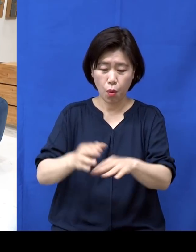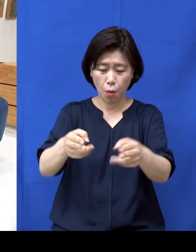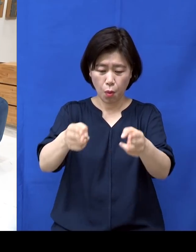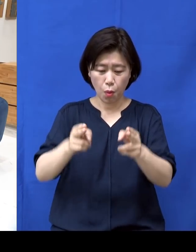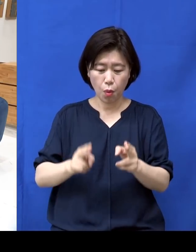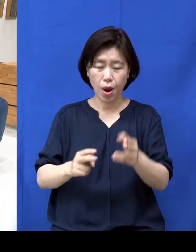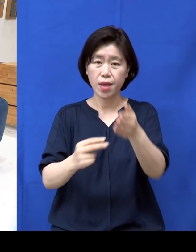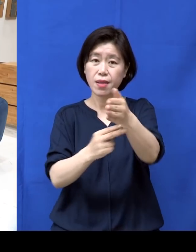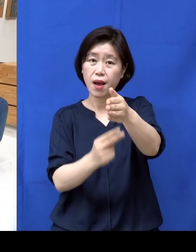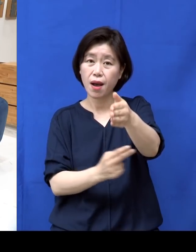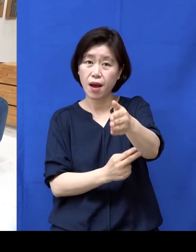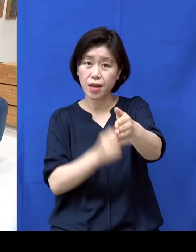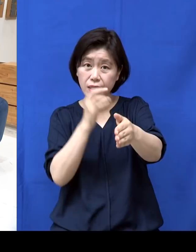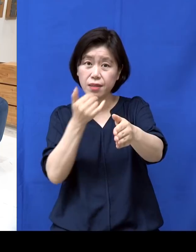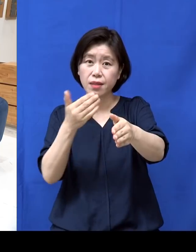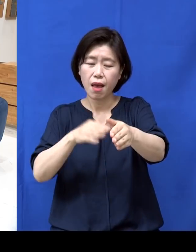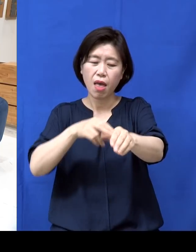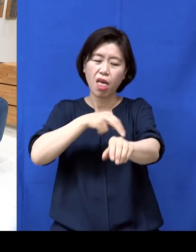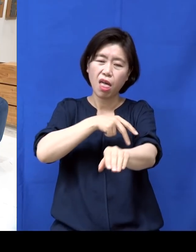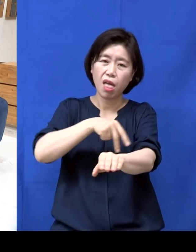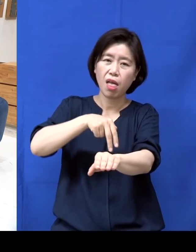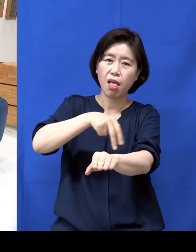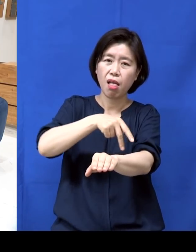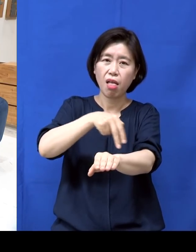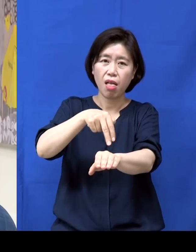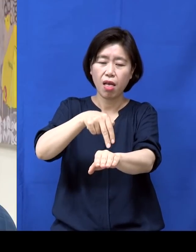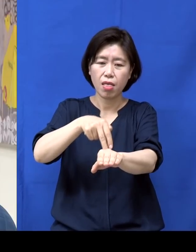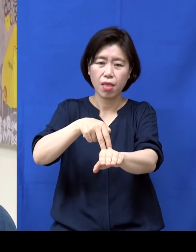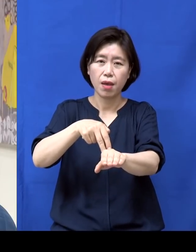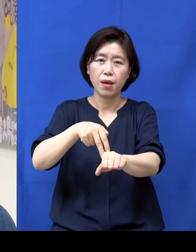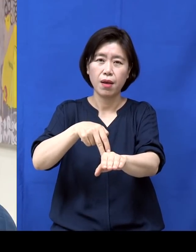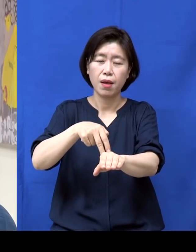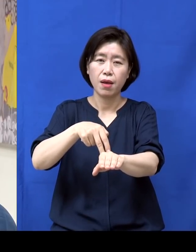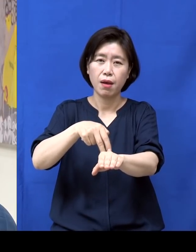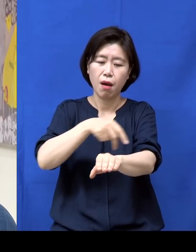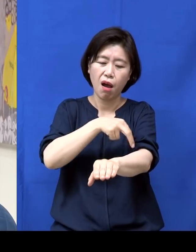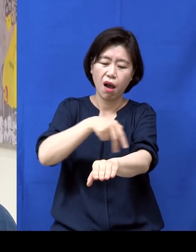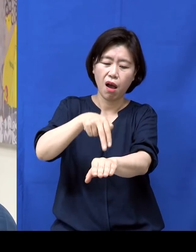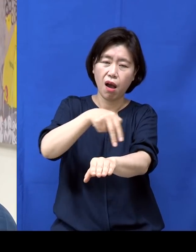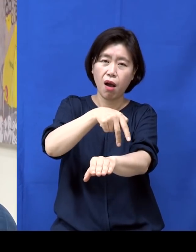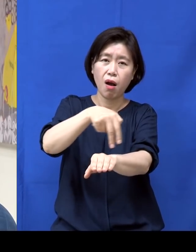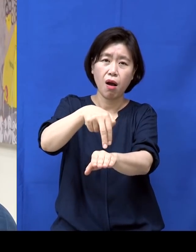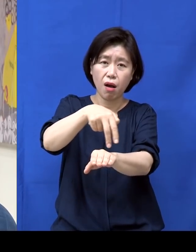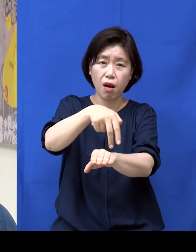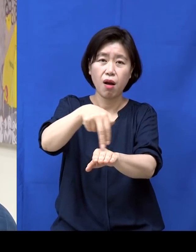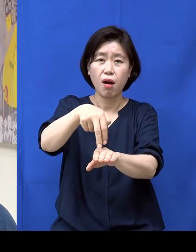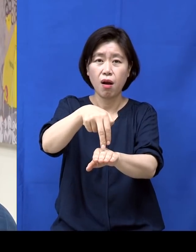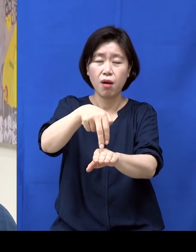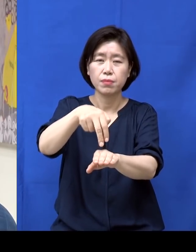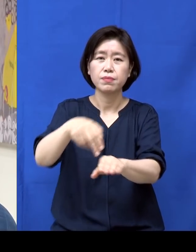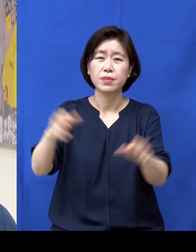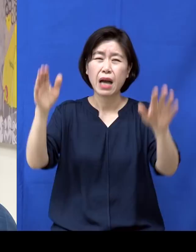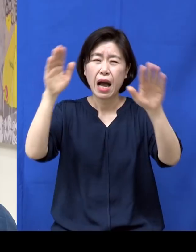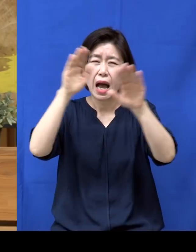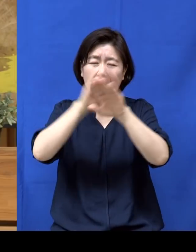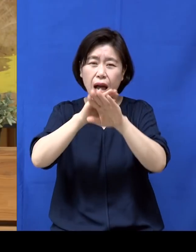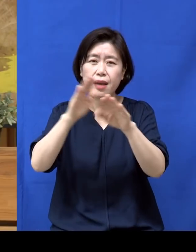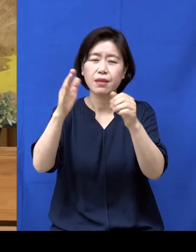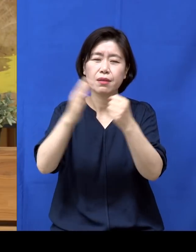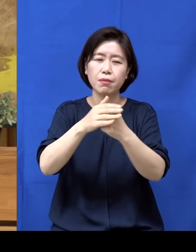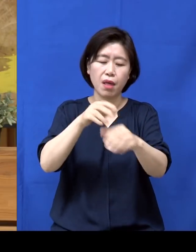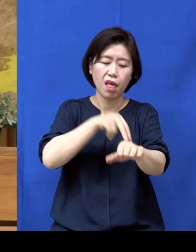다리인데 이제 난간이 제대로 없는 거죠. 그러니까 할아버지께서 그 깜깜하고 하시니까 술도 드셔서